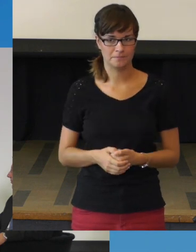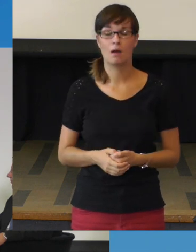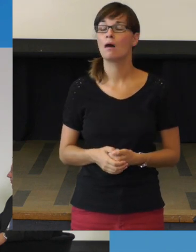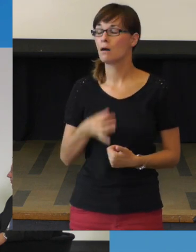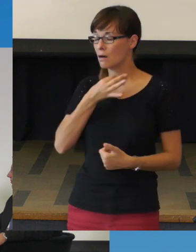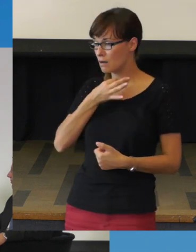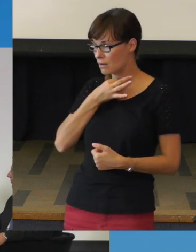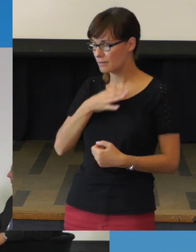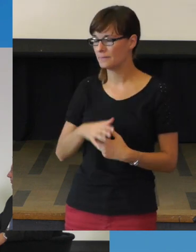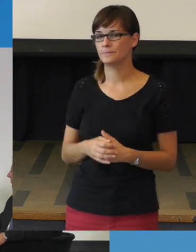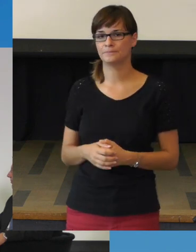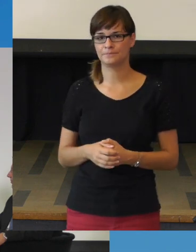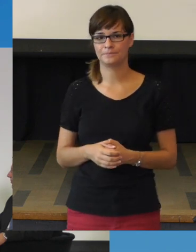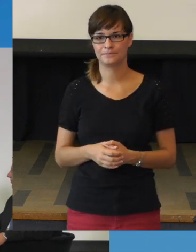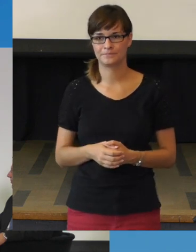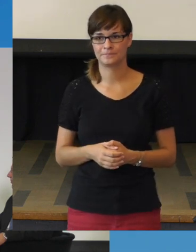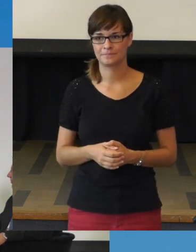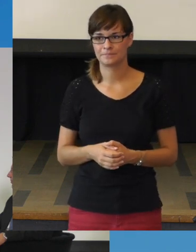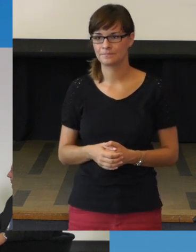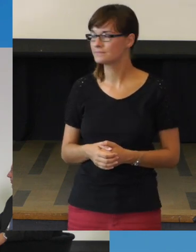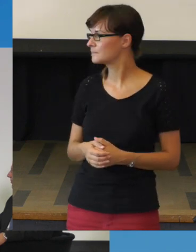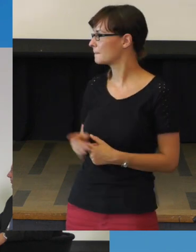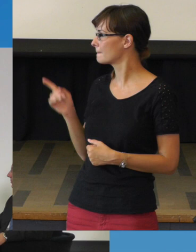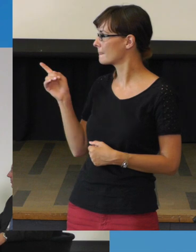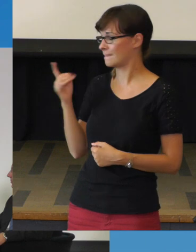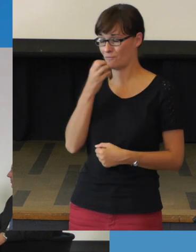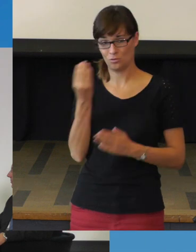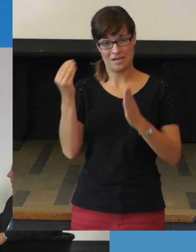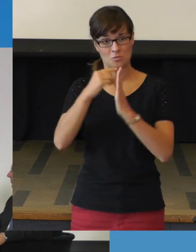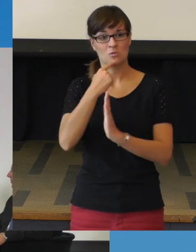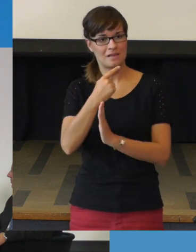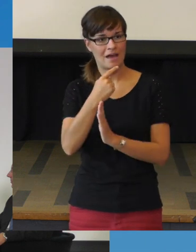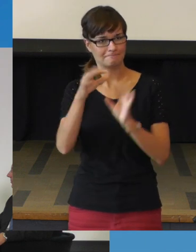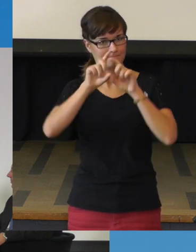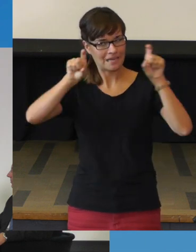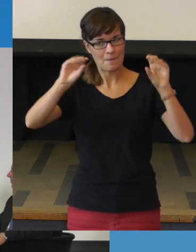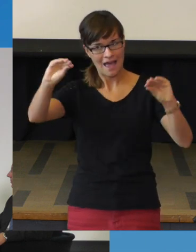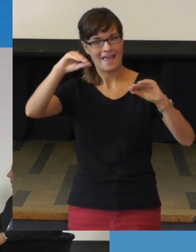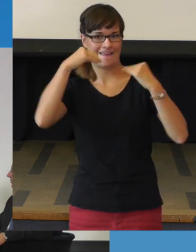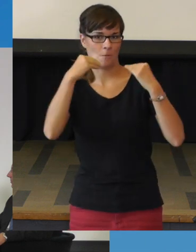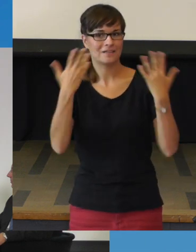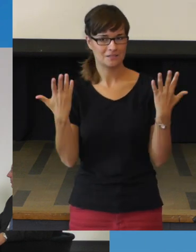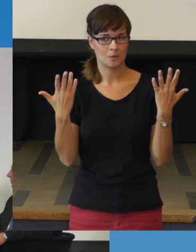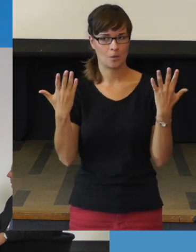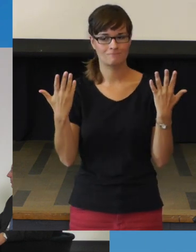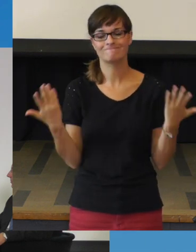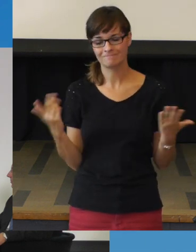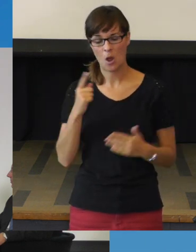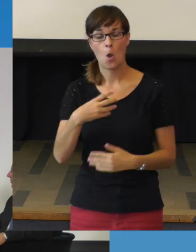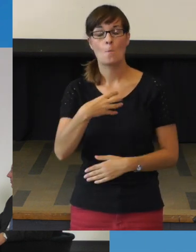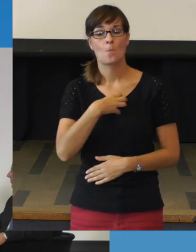klar. Ich wollte noch vielleicht was sagen zu den Informationen, was ich vorhin angesprochen habe. Es gibt auch ein Problem, wie gehe ich